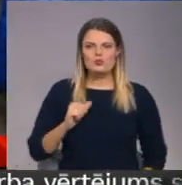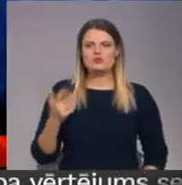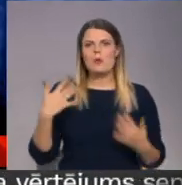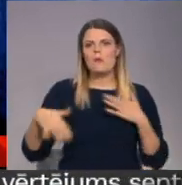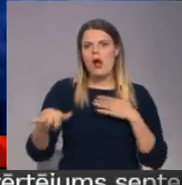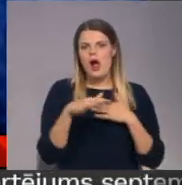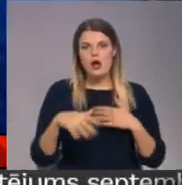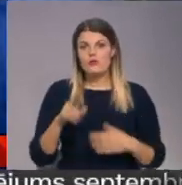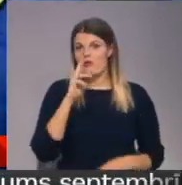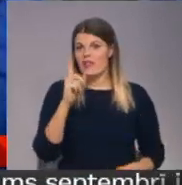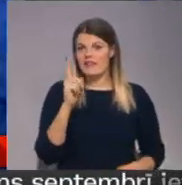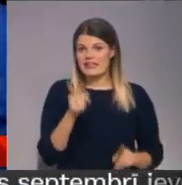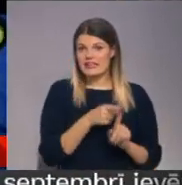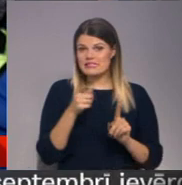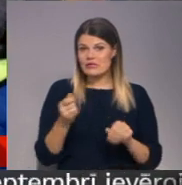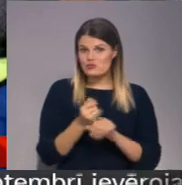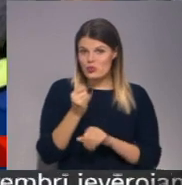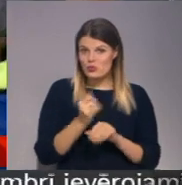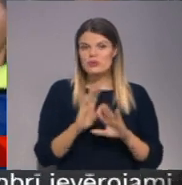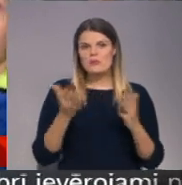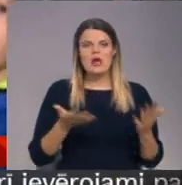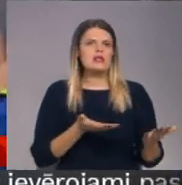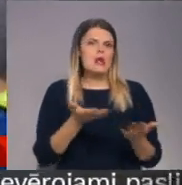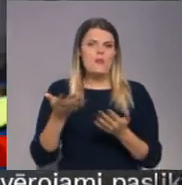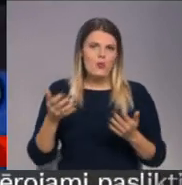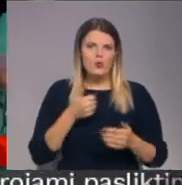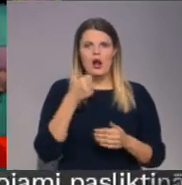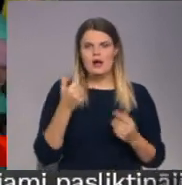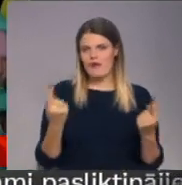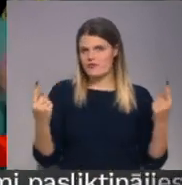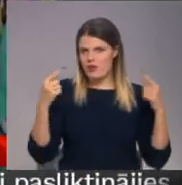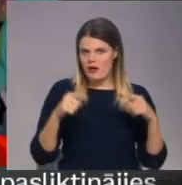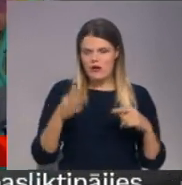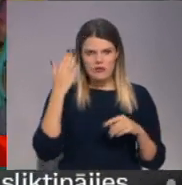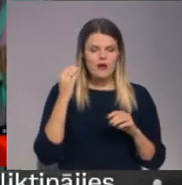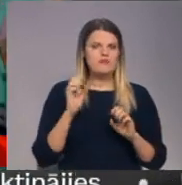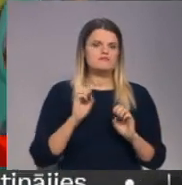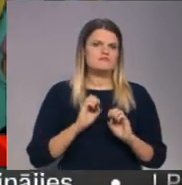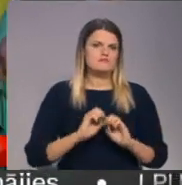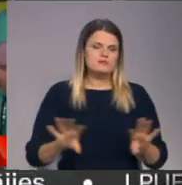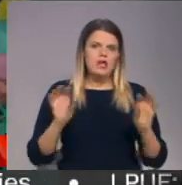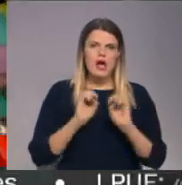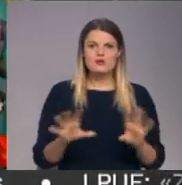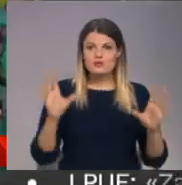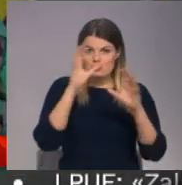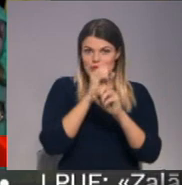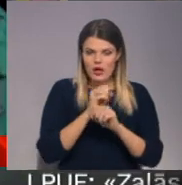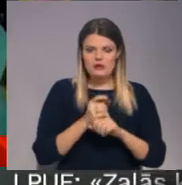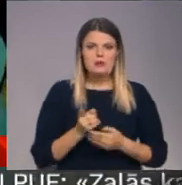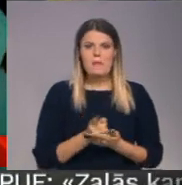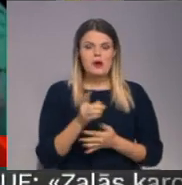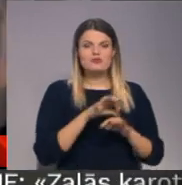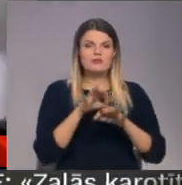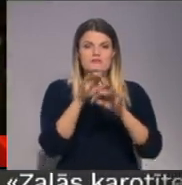parku ne tikai sezonā turistu, bet jebkurā gada laikā. Leģendu nakts maršruts tās dalībniekus veda nevien